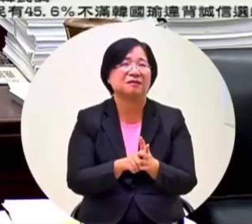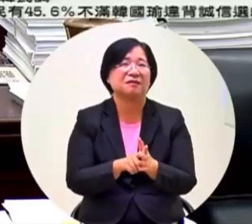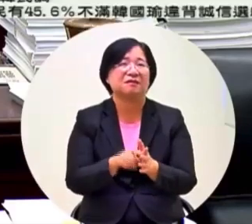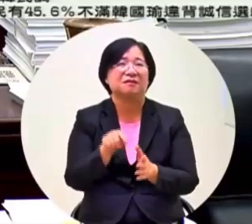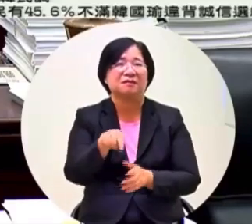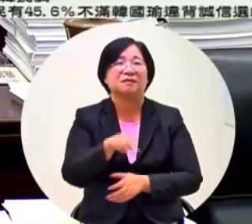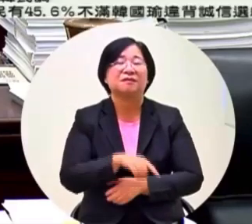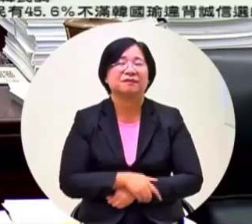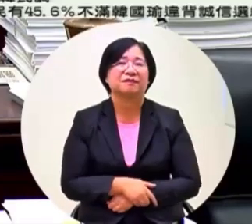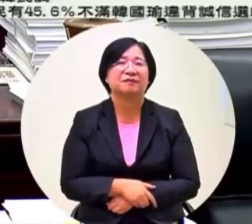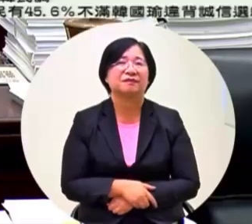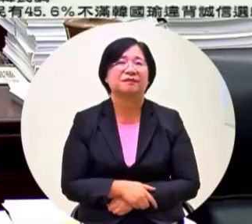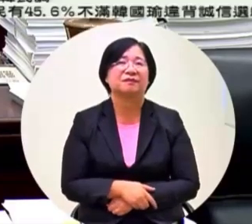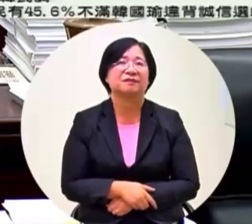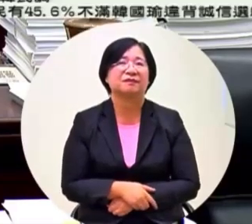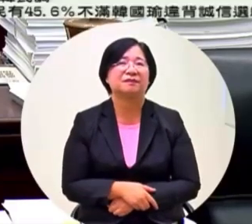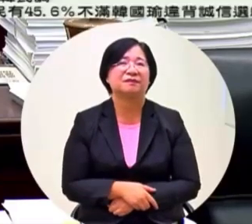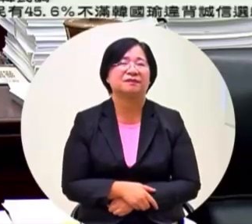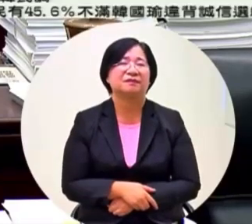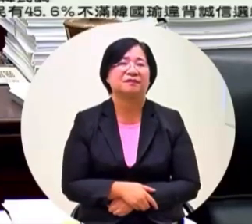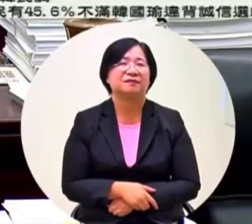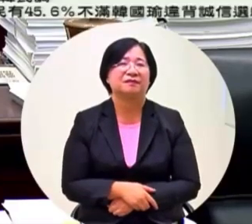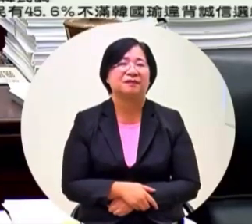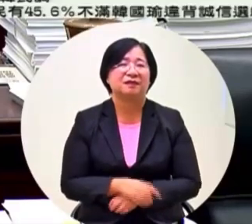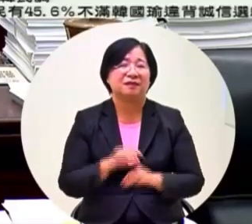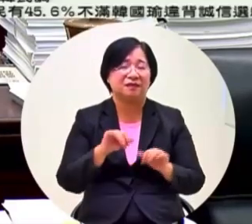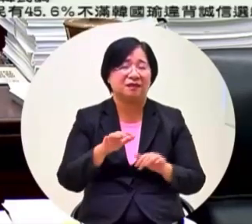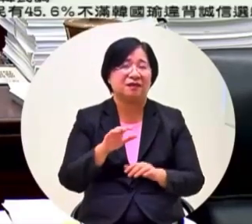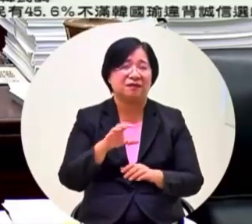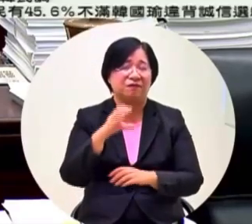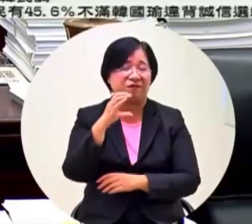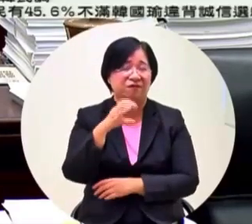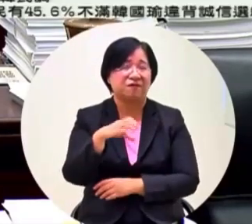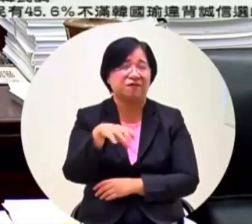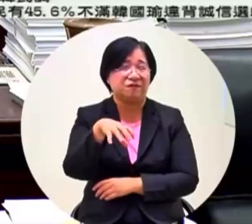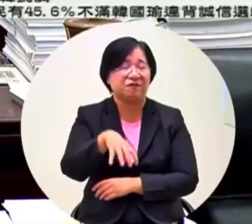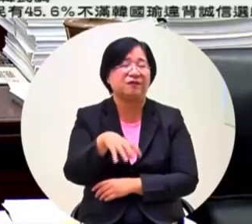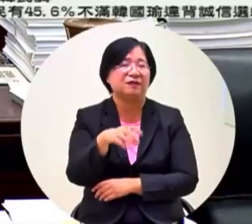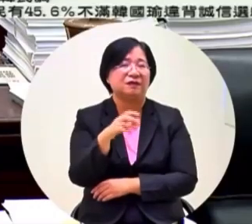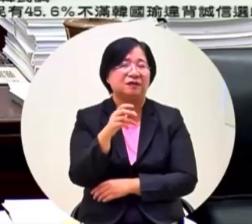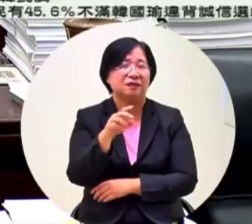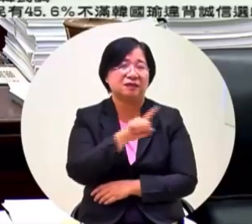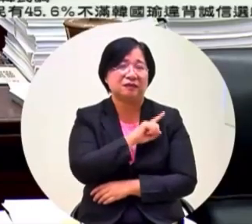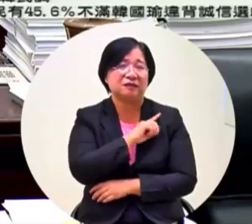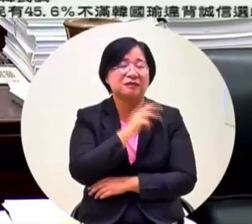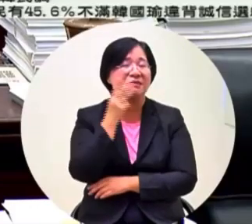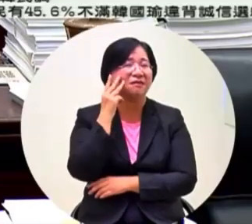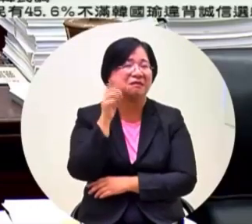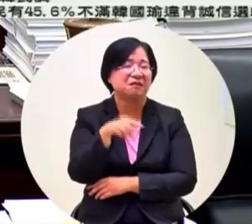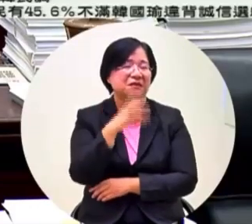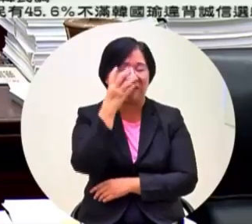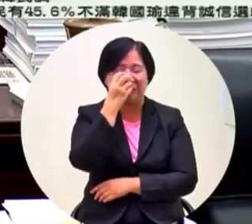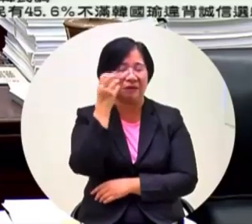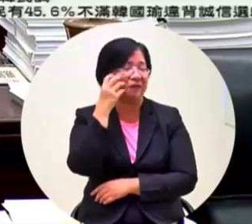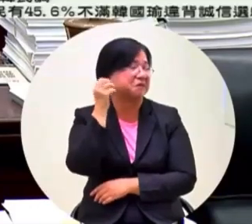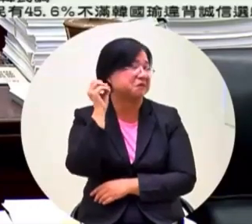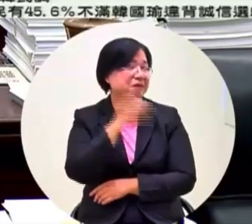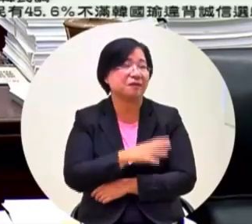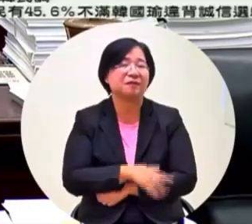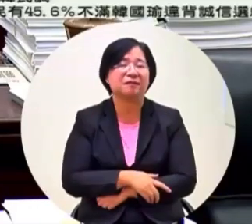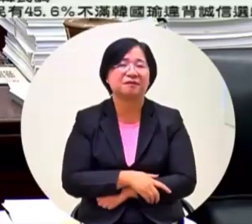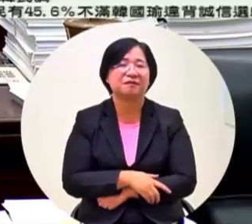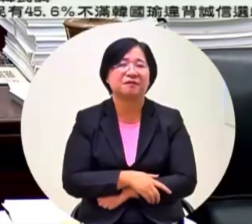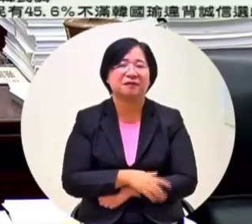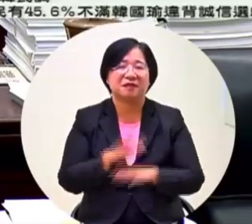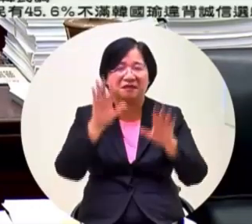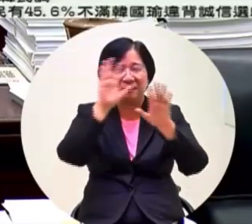自治我们的好，地方自治史上最丢脸、最黑暗的一天